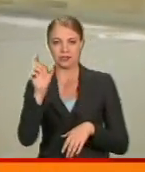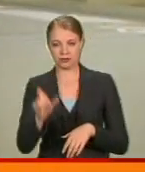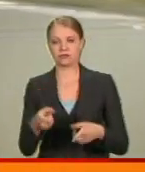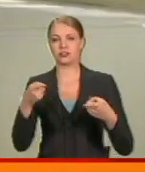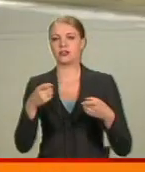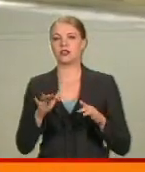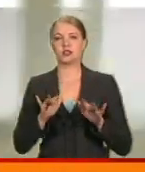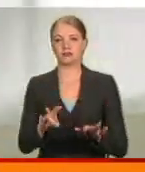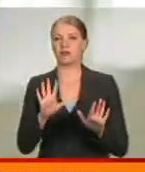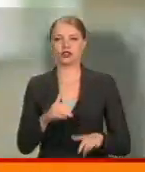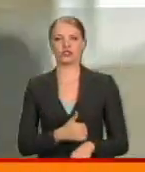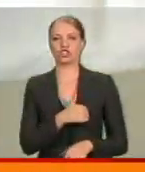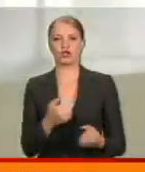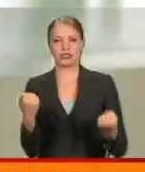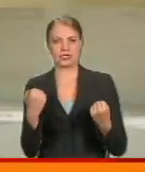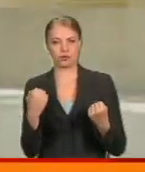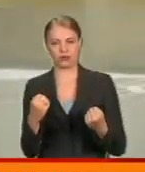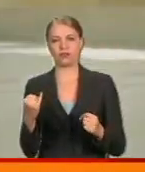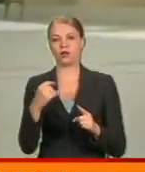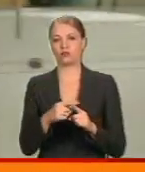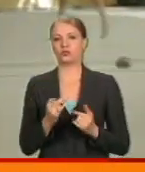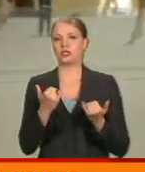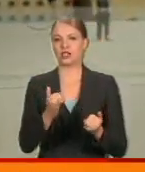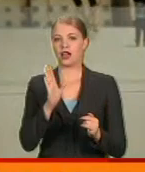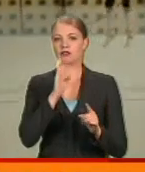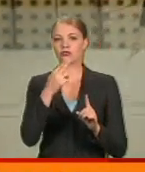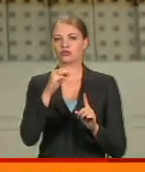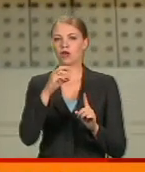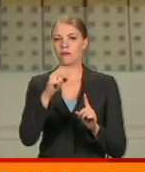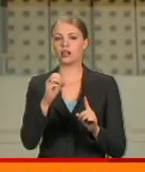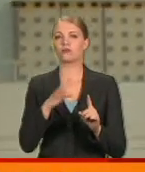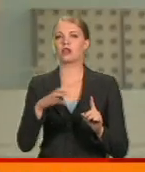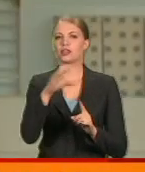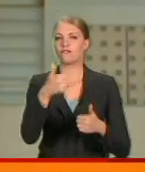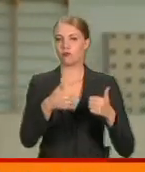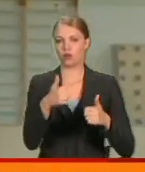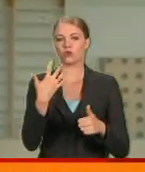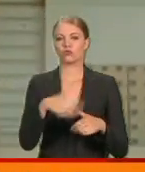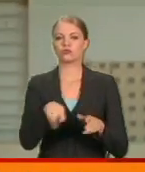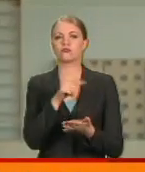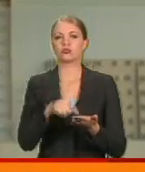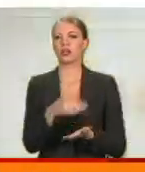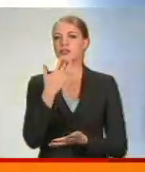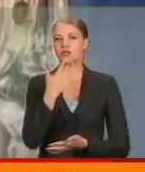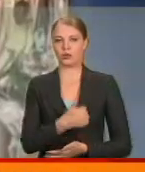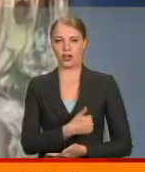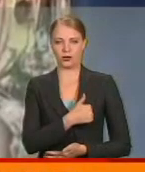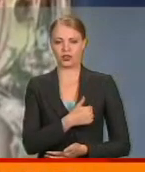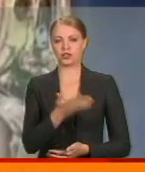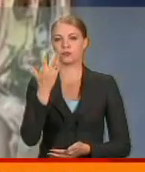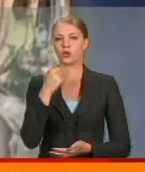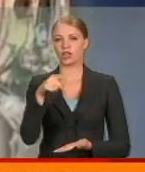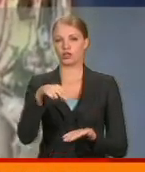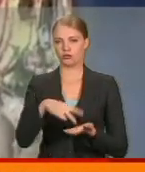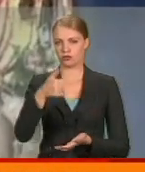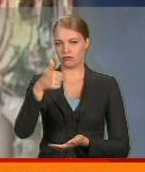Розодинової – справа не лише честі спортивної, а й, як для Джамали на Євробаченні, питання вже національної гідності. Ребята